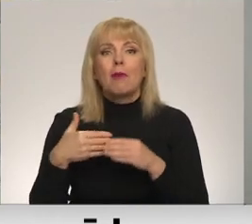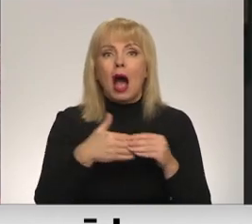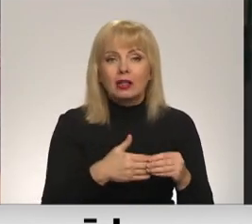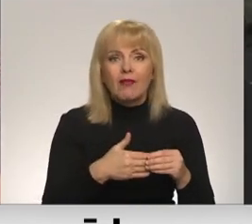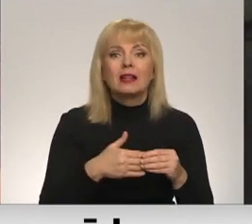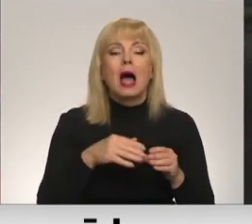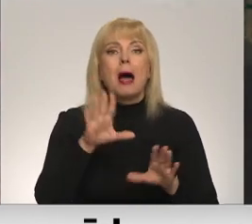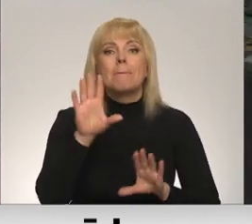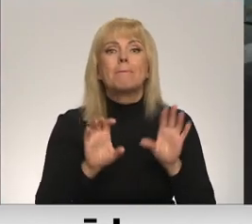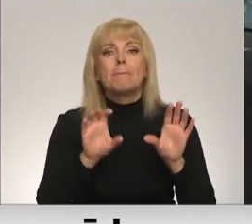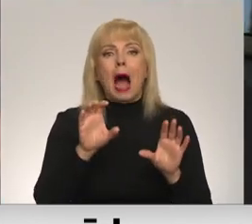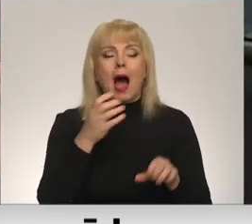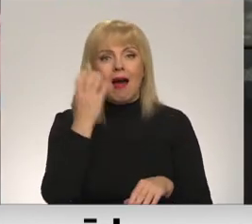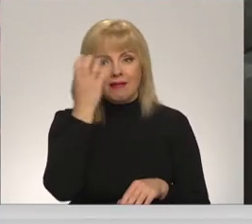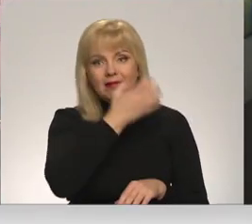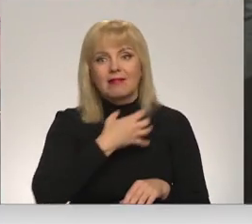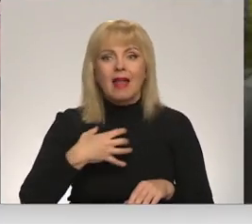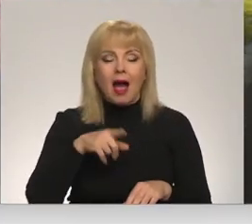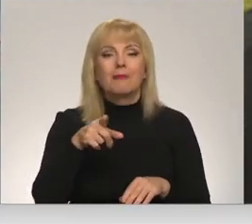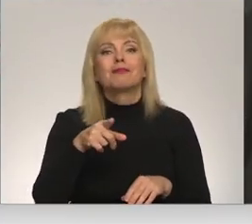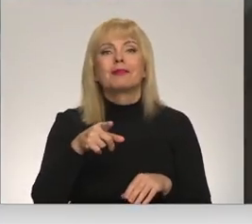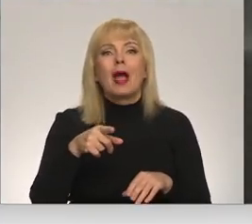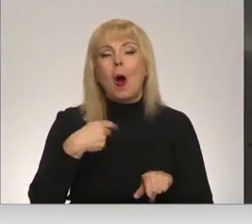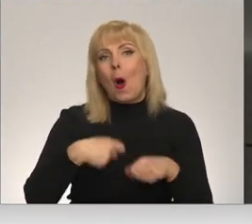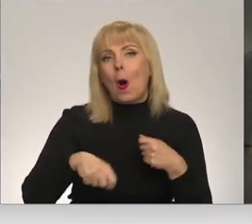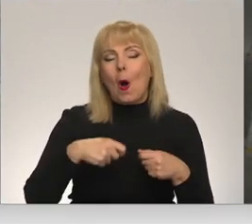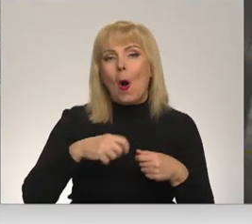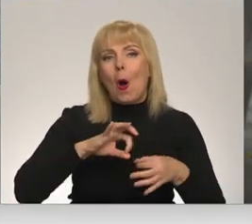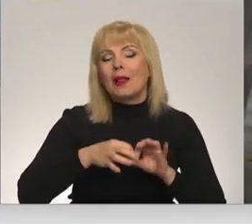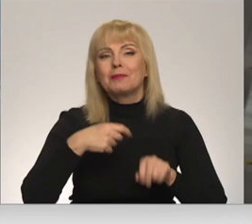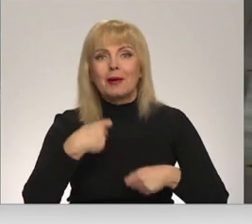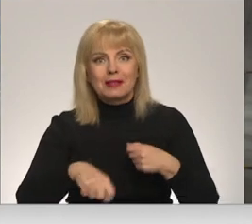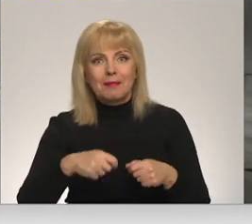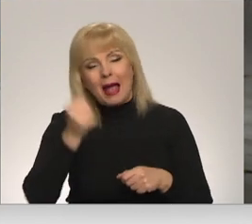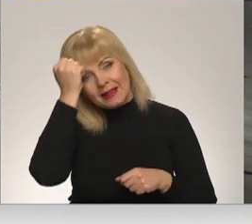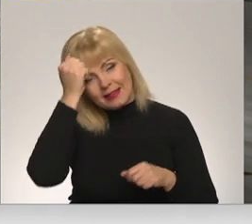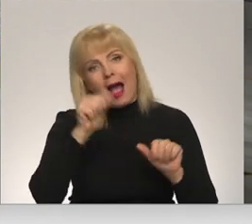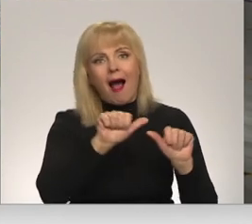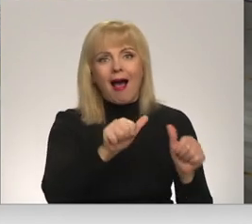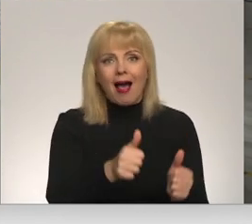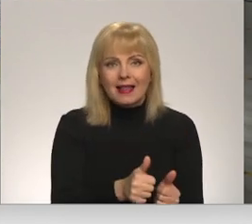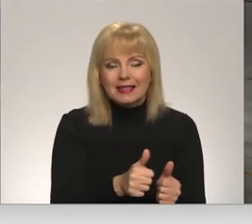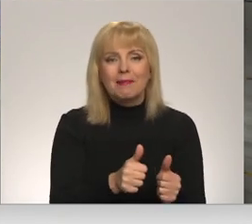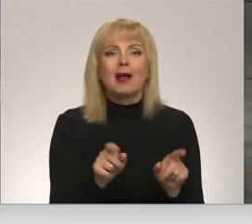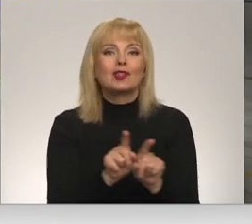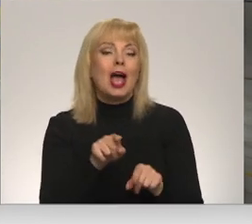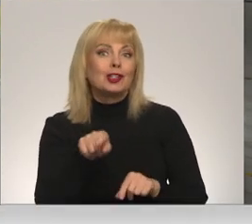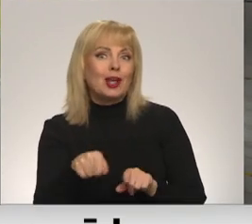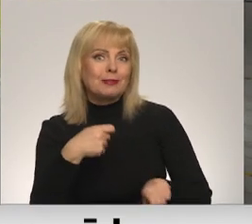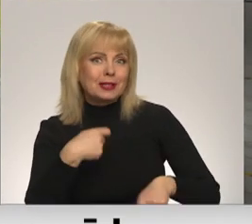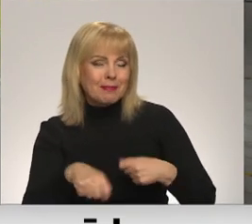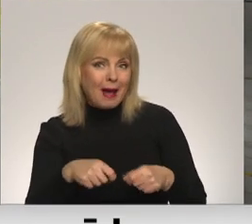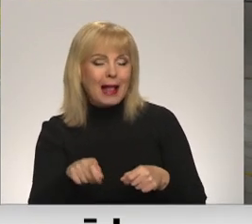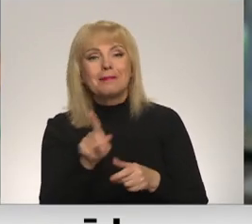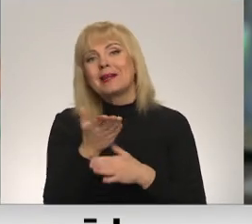Pandas. Topošo paralimpisko spēļu tātad talismans, arī šīm spēlēm ir